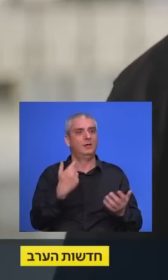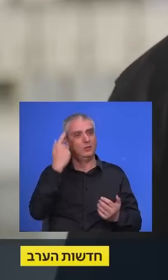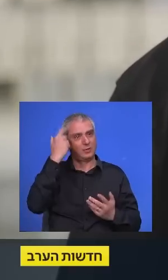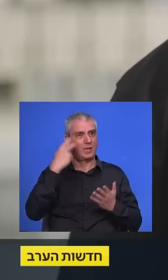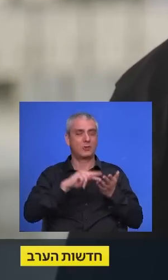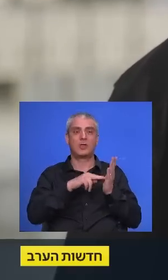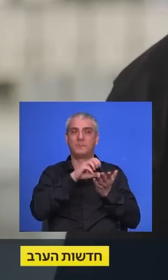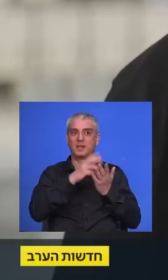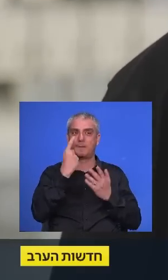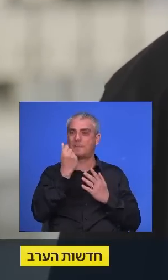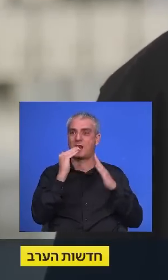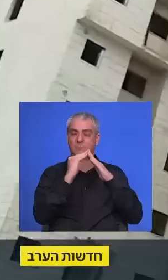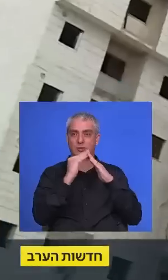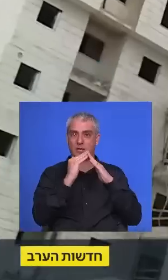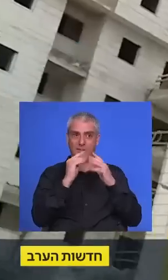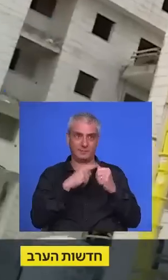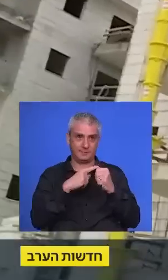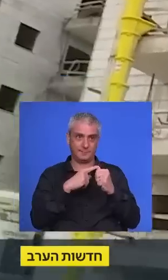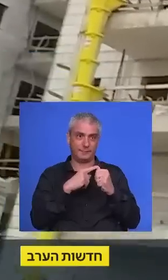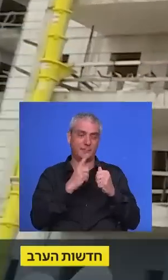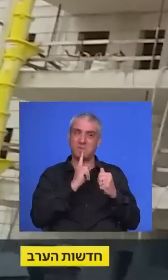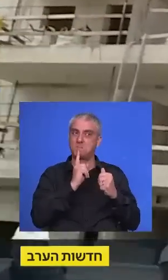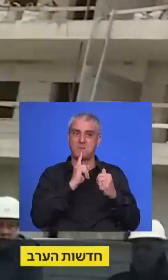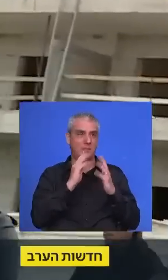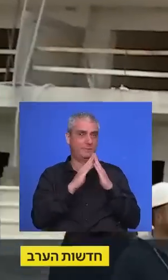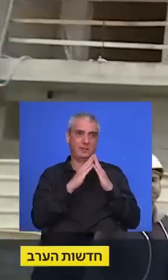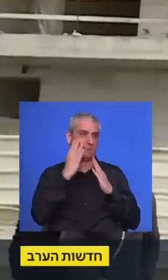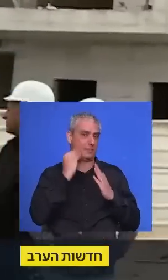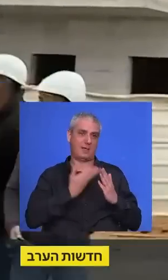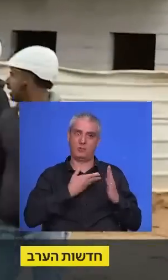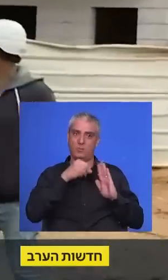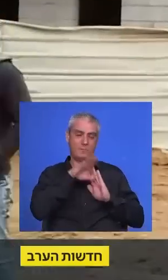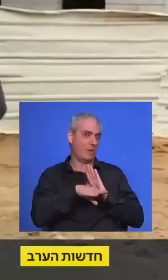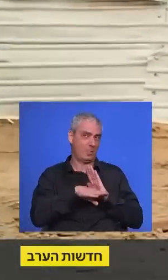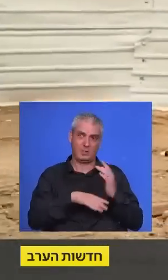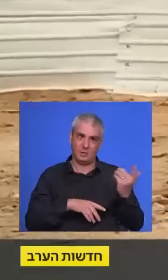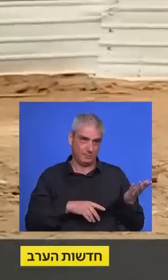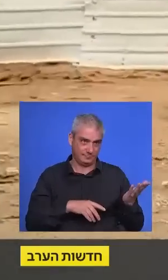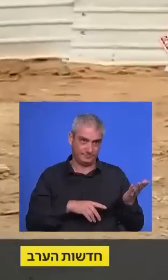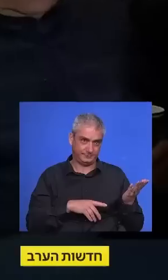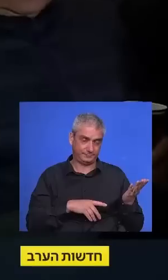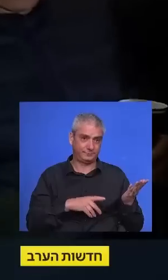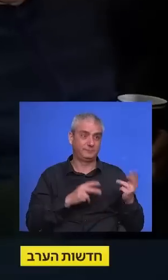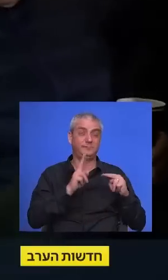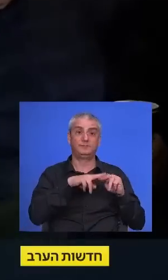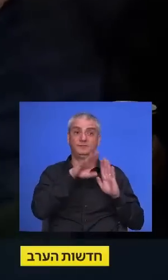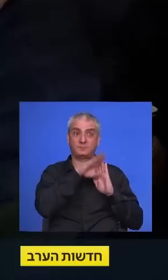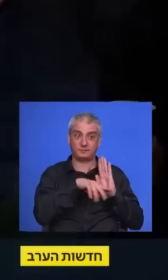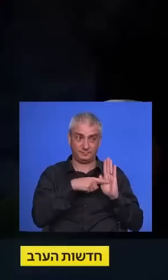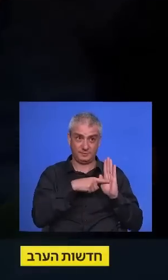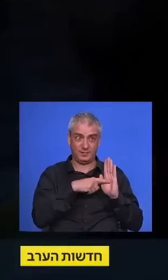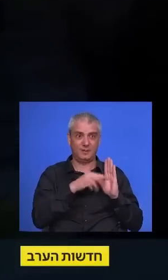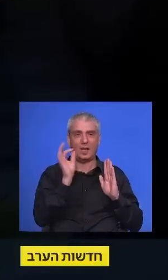שהתוכנית המרכזית הייתה מחיר למשתכן, מעט יחסית משקי בית נהנו מאותה הנחה, וגם אחרי